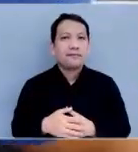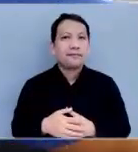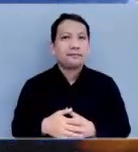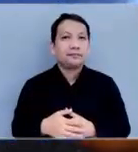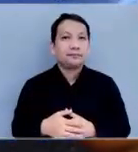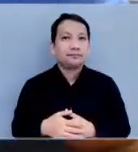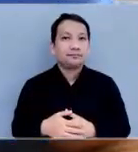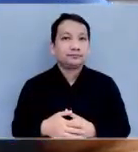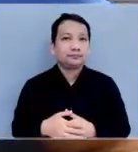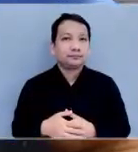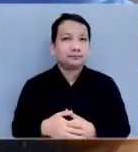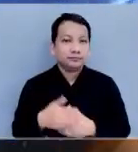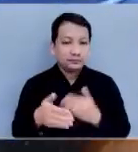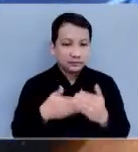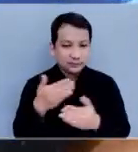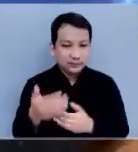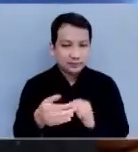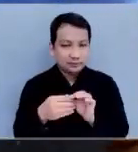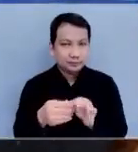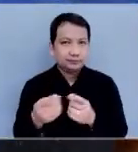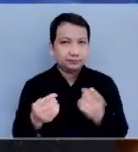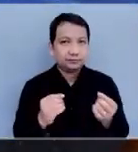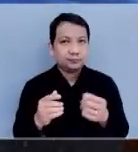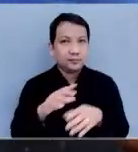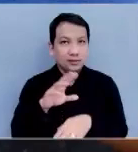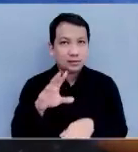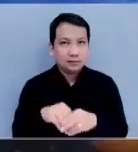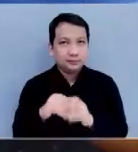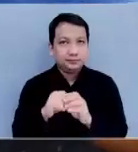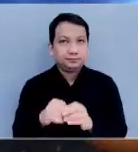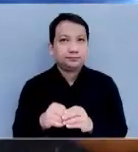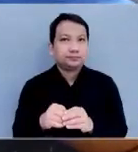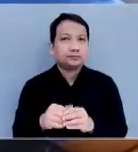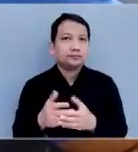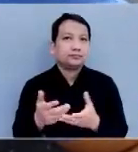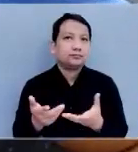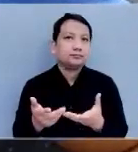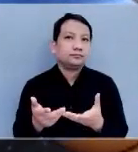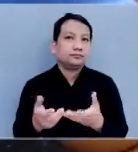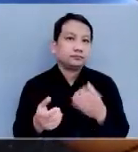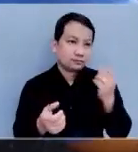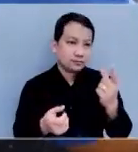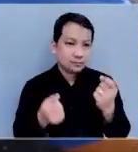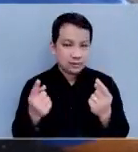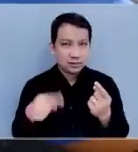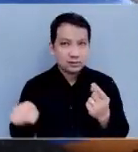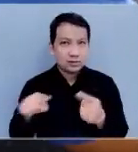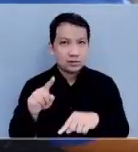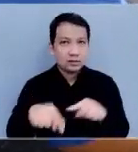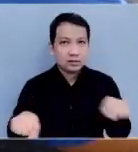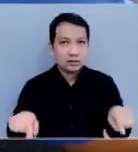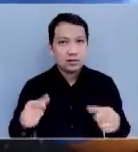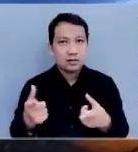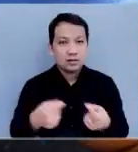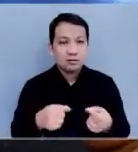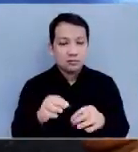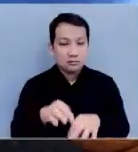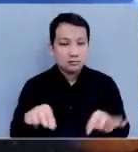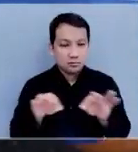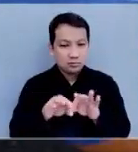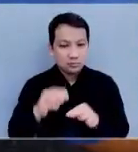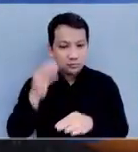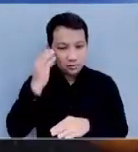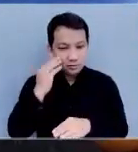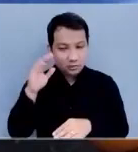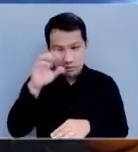we were able to take their first step in joining and understanding everything that they missed